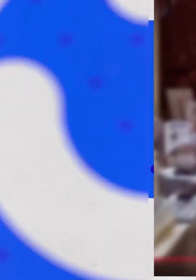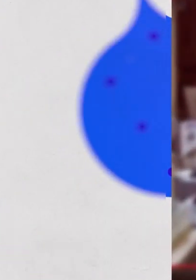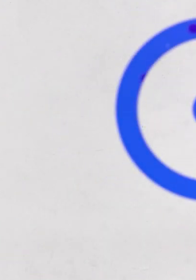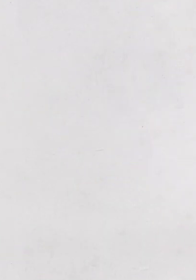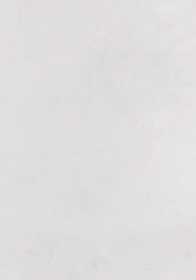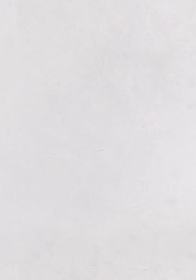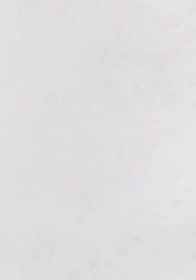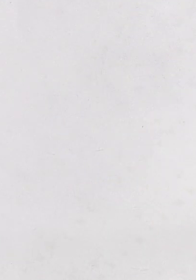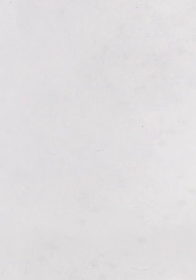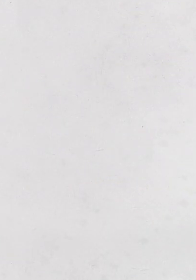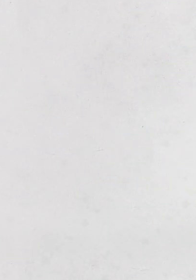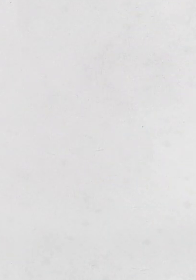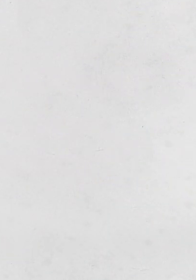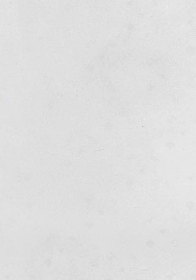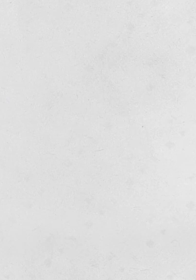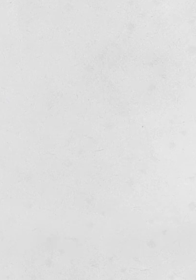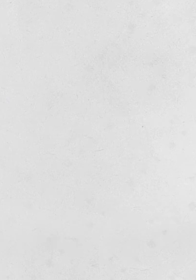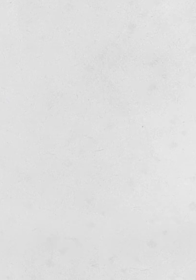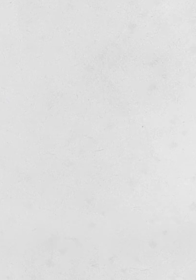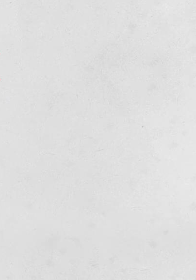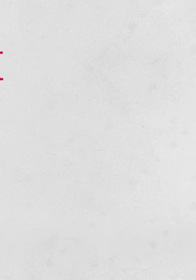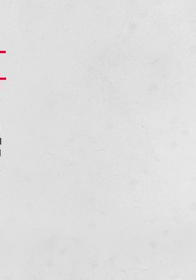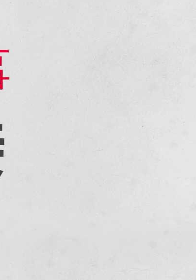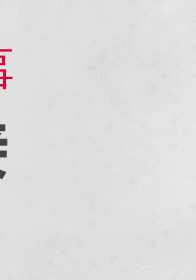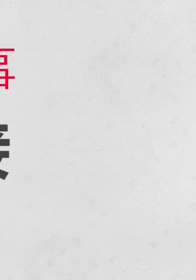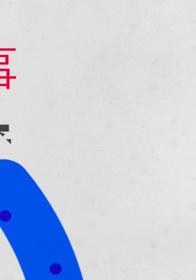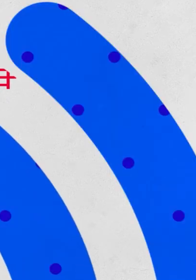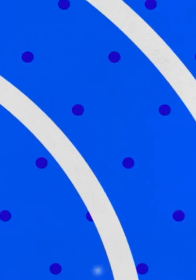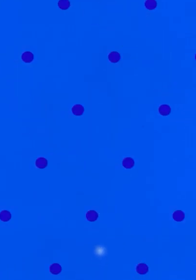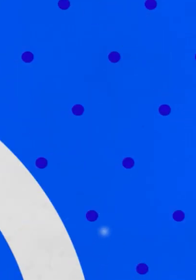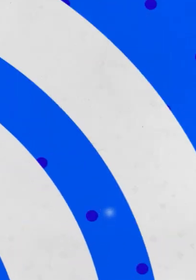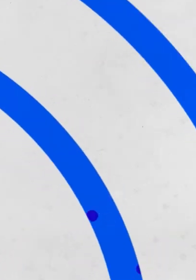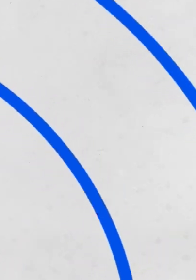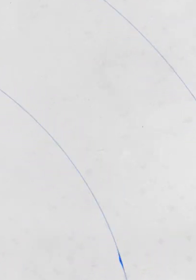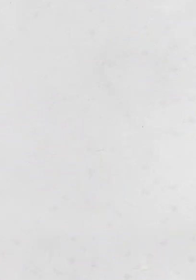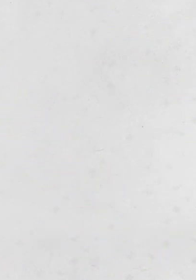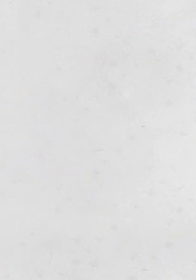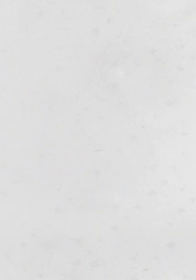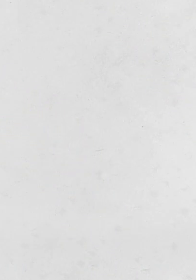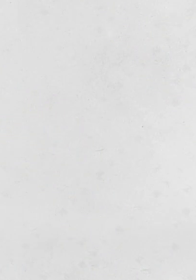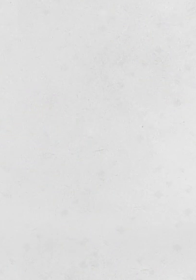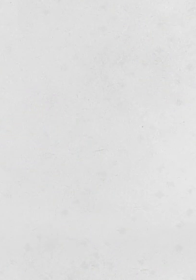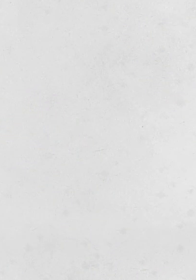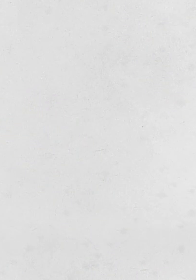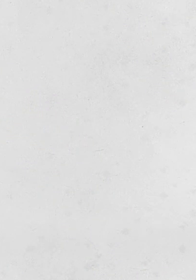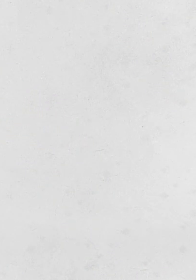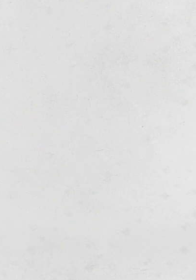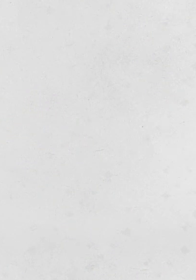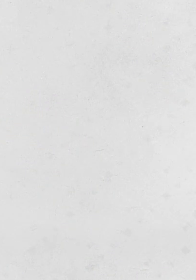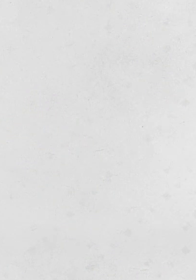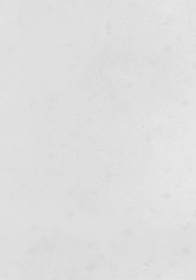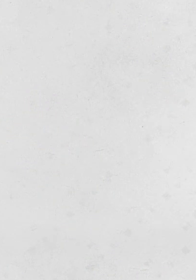铛。国内外大小事，下载三立新闻网 App， 即时新闻不漏接。